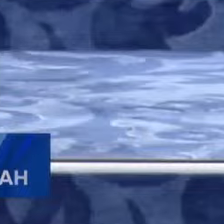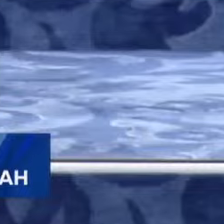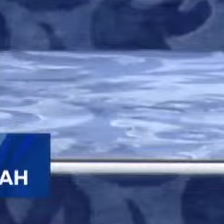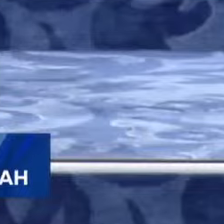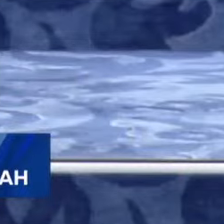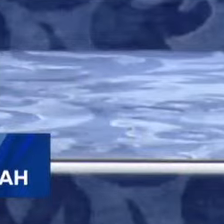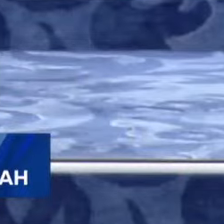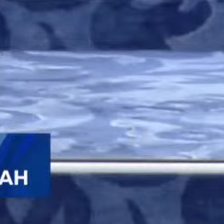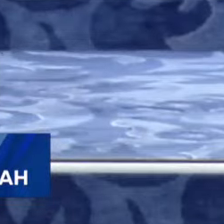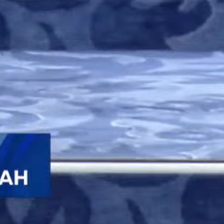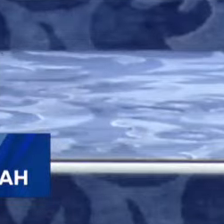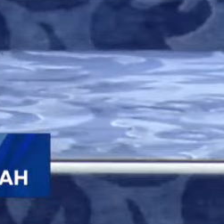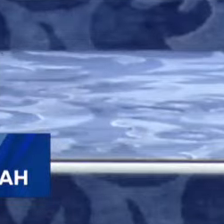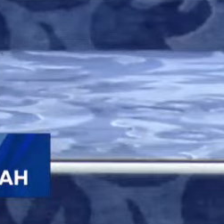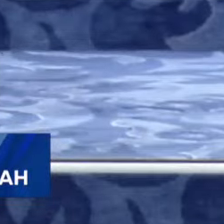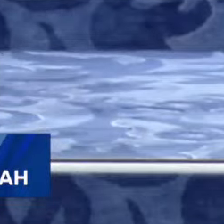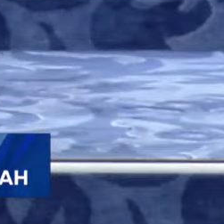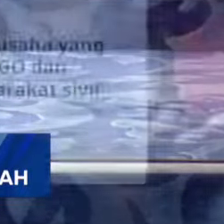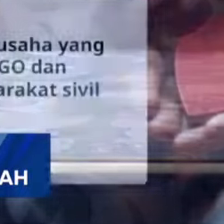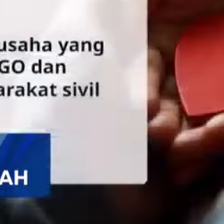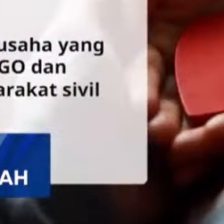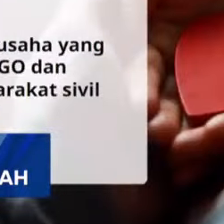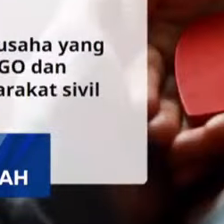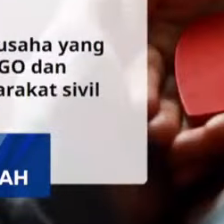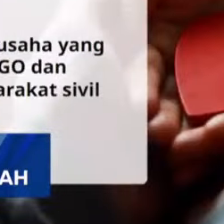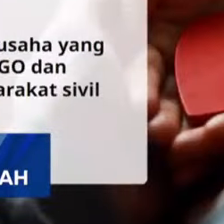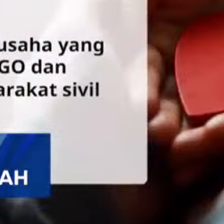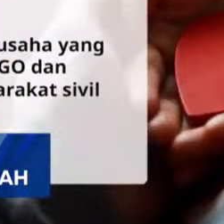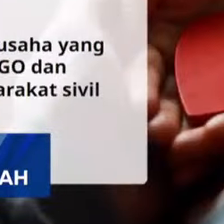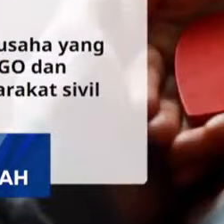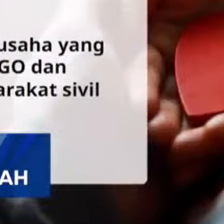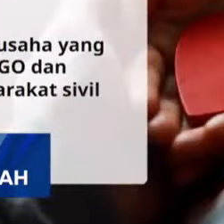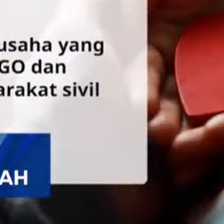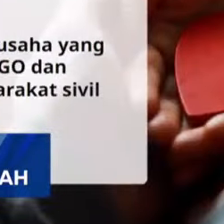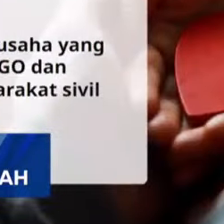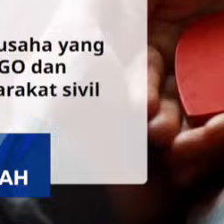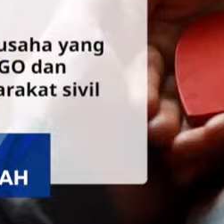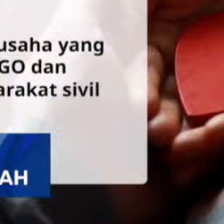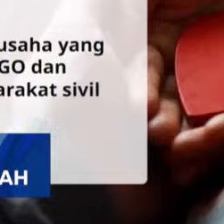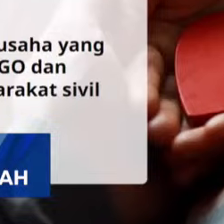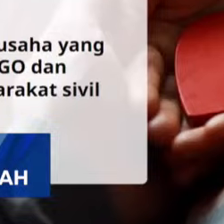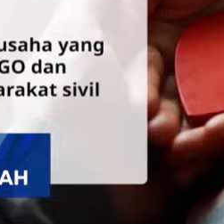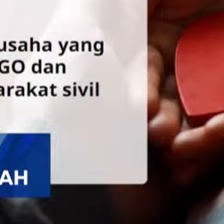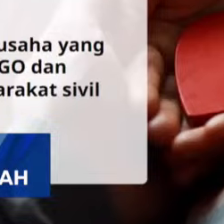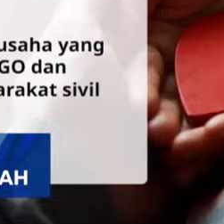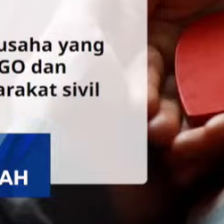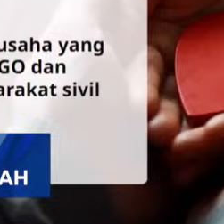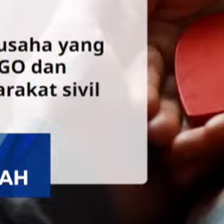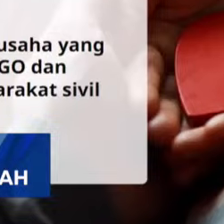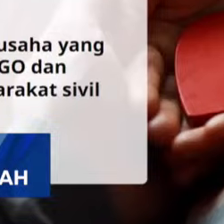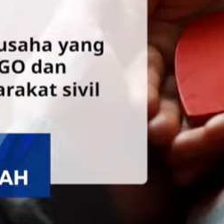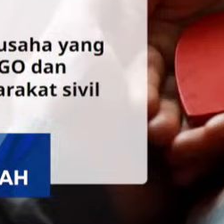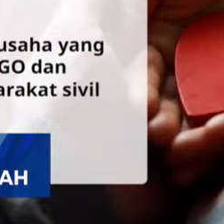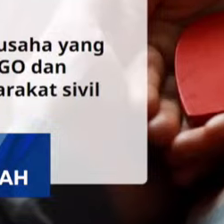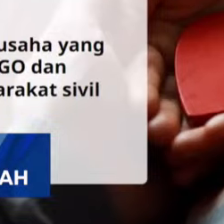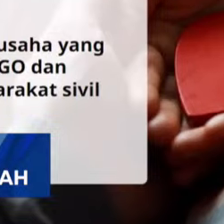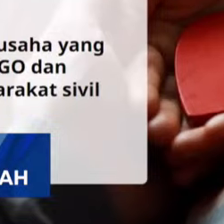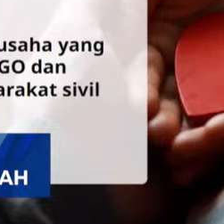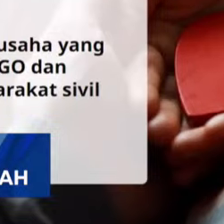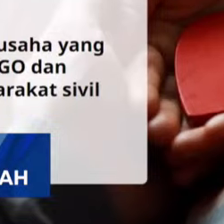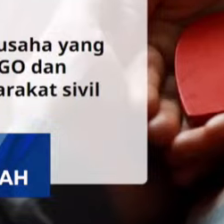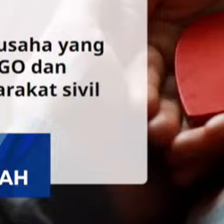Kerajaan memperuntukkan RM100 juta untuk terus menyokong usaha yang diambil oleh NGO dan pertubuhan masyarakat sivil